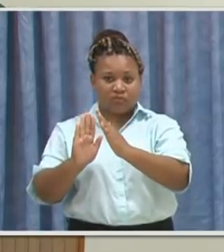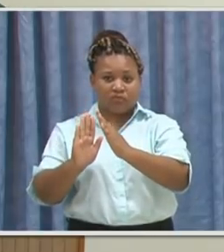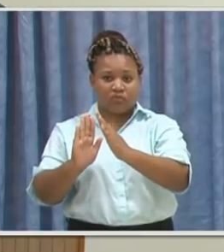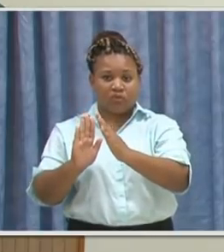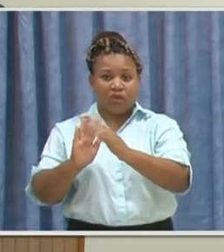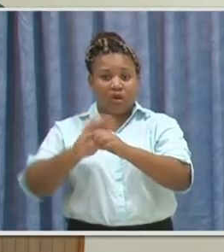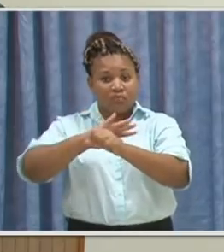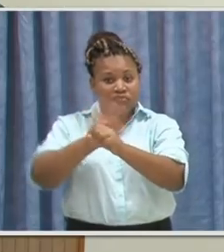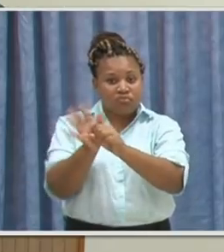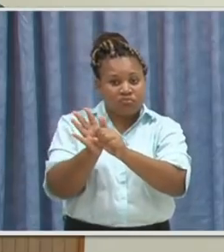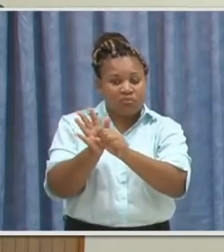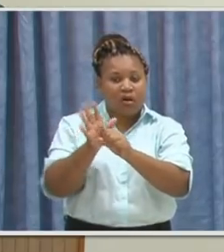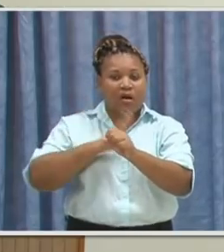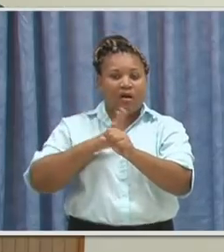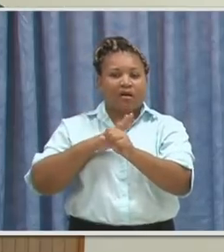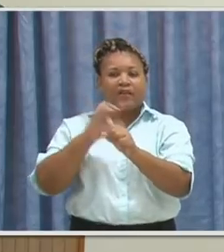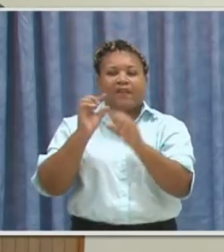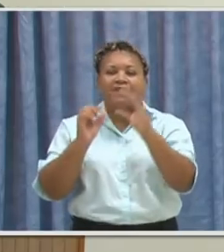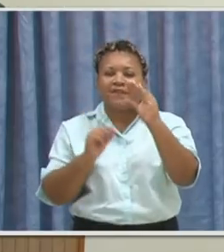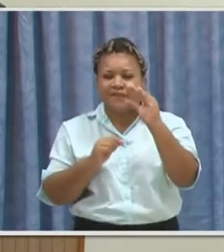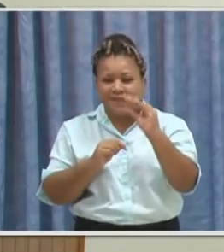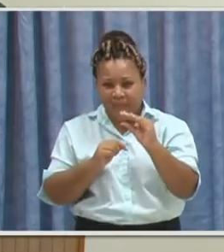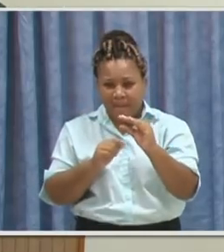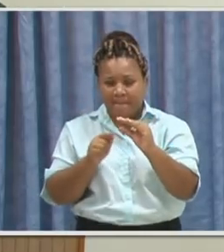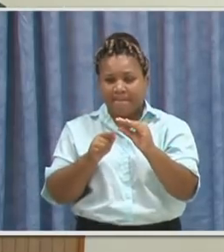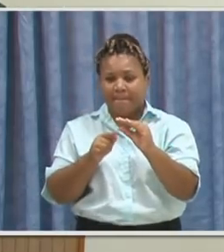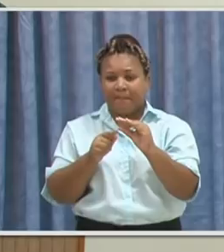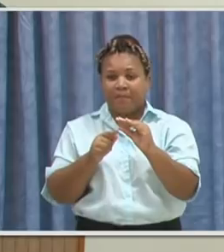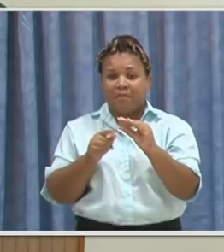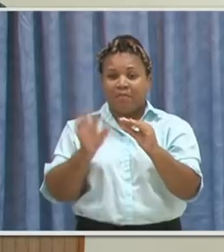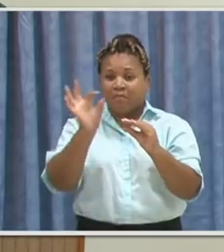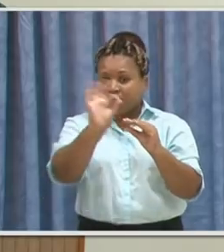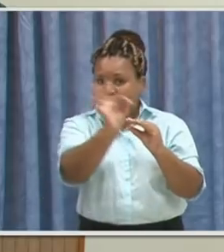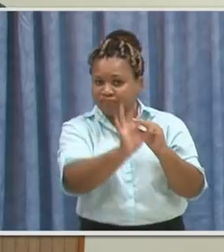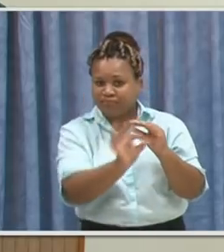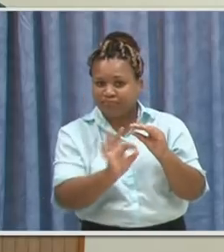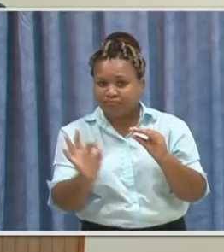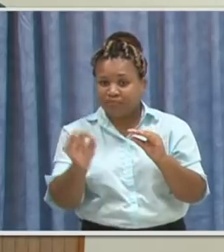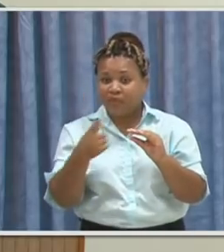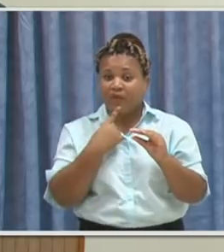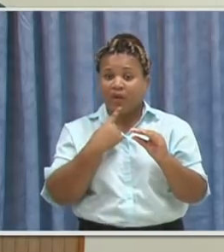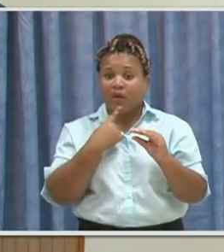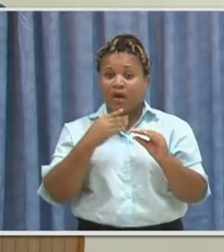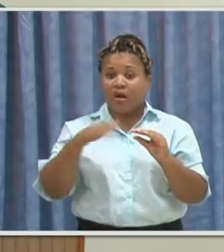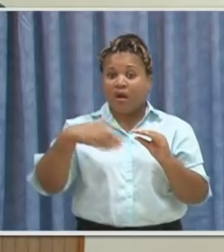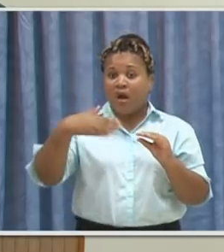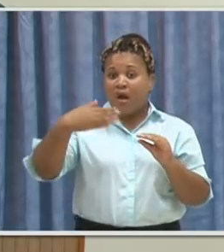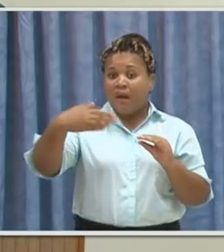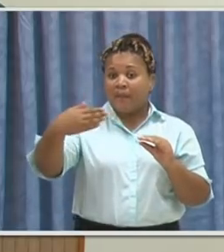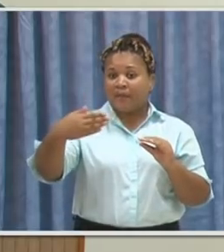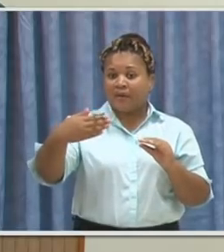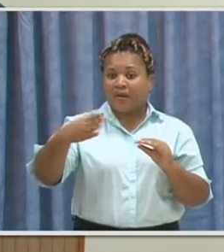avons besoin de faire ben les autres investigations, ben risk assessment, et continuer à strengthen nos ben